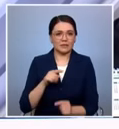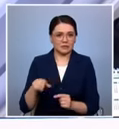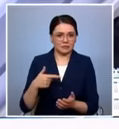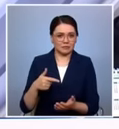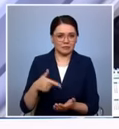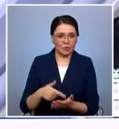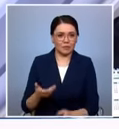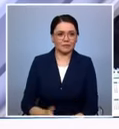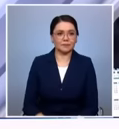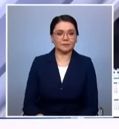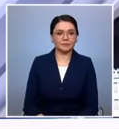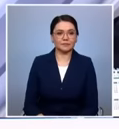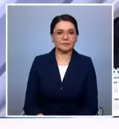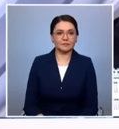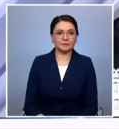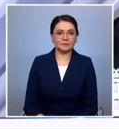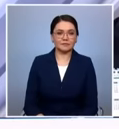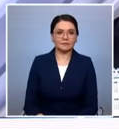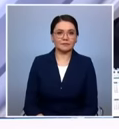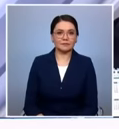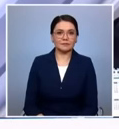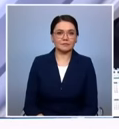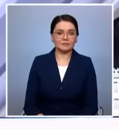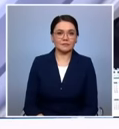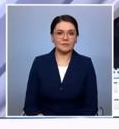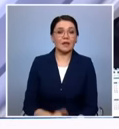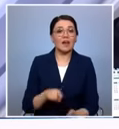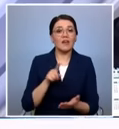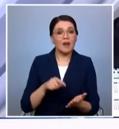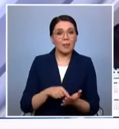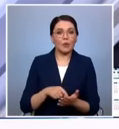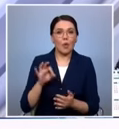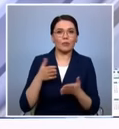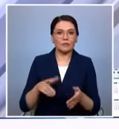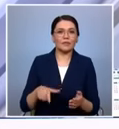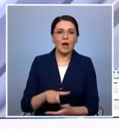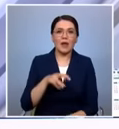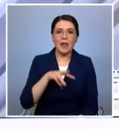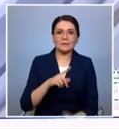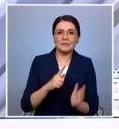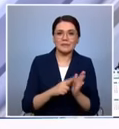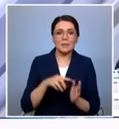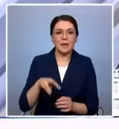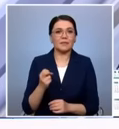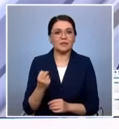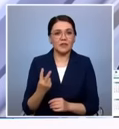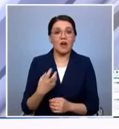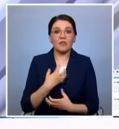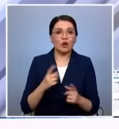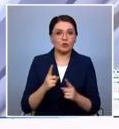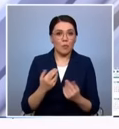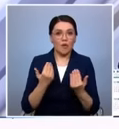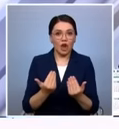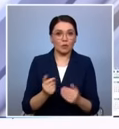вообще». Хабиров, кстати, заявил, что ему так и не доказали, что в действиях Беляева и Кучербаева была какая-то